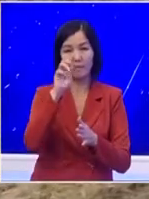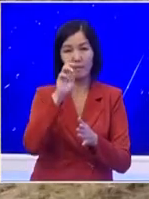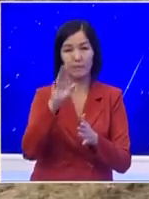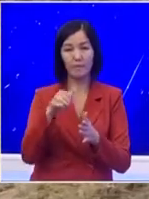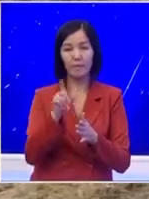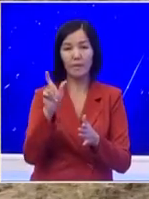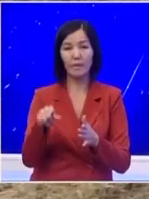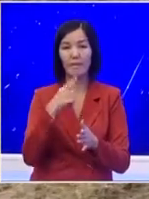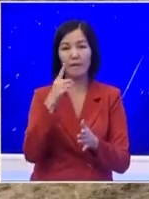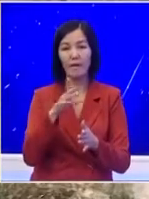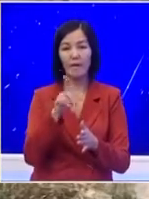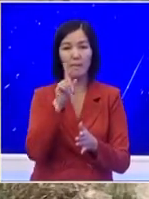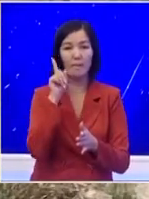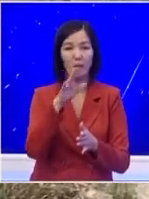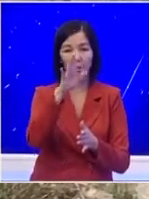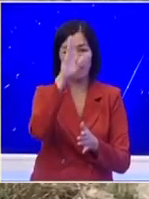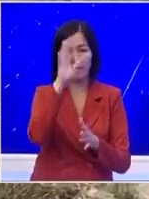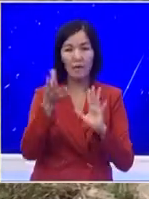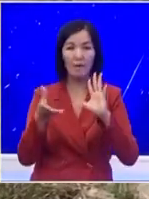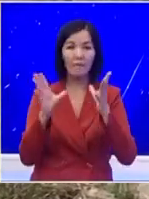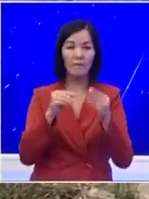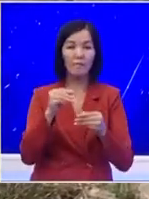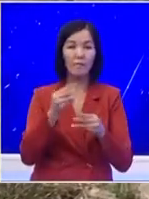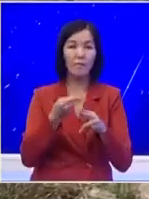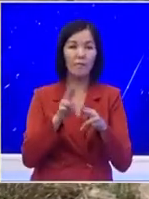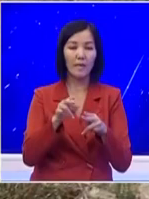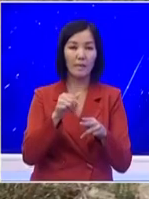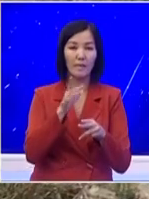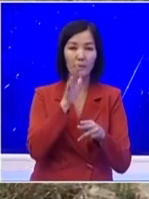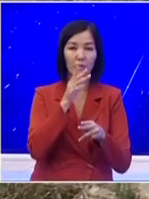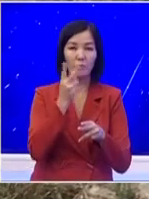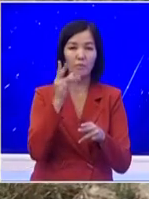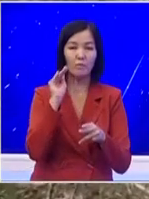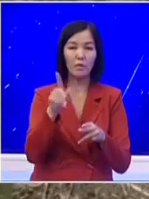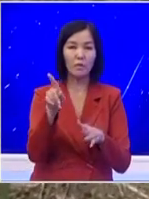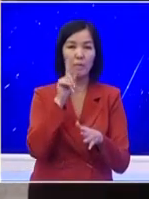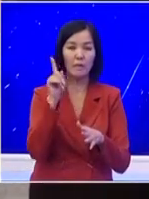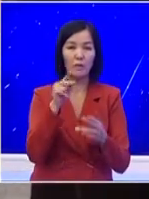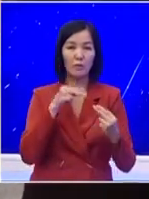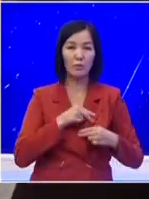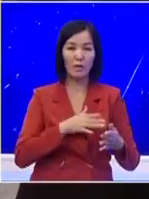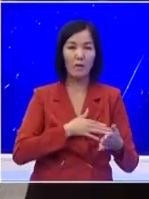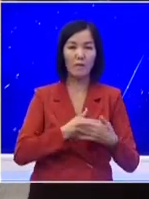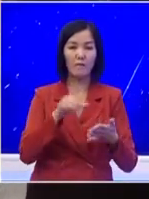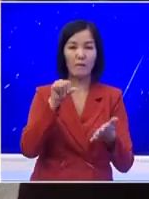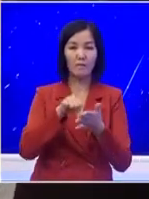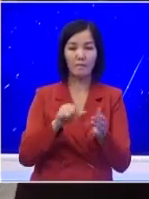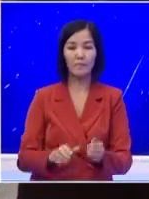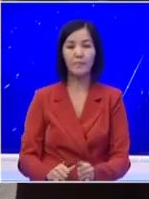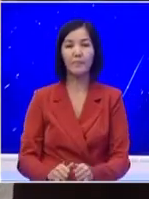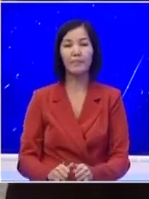резюмируют юные патриоты. К слову, по Алматинской области в этом сезоне трудятся около 2000 молодых людей.